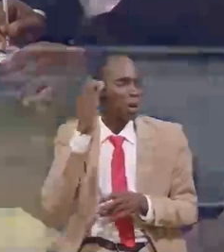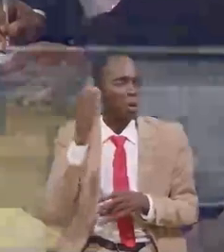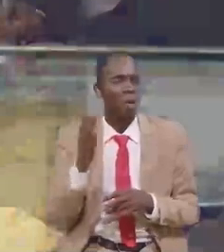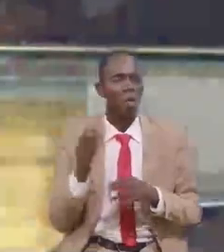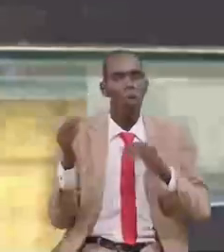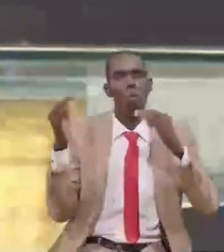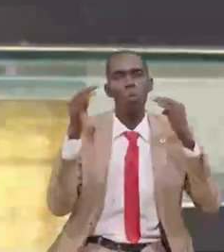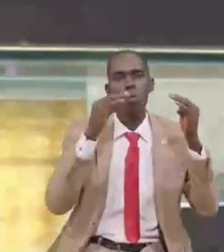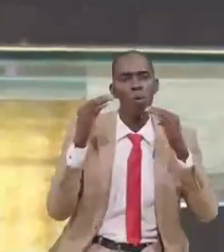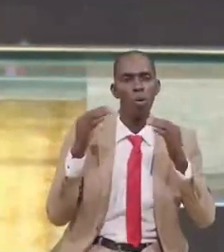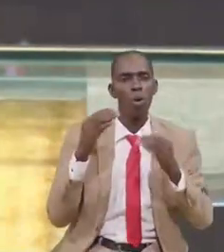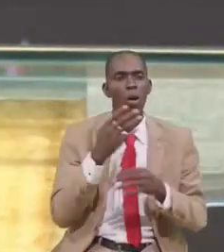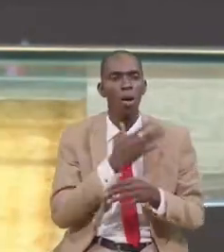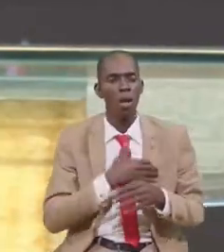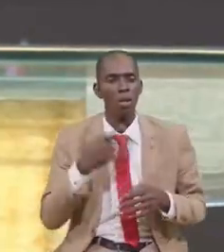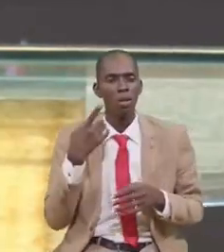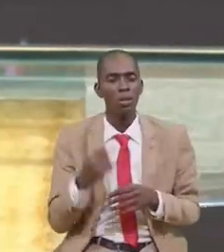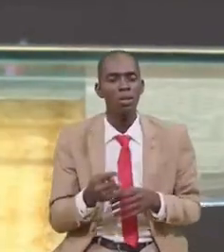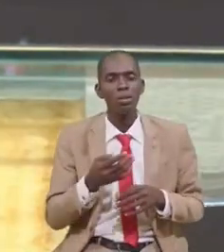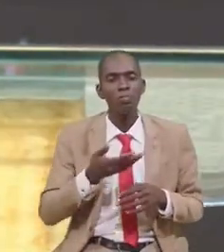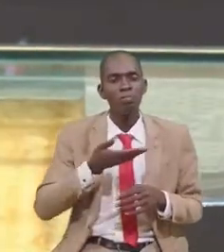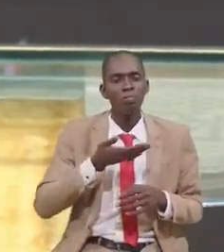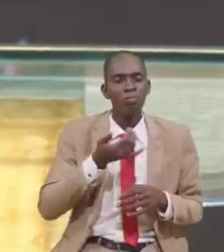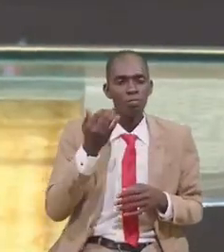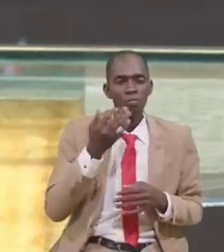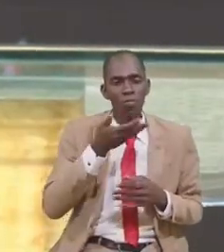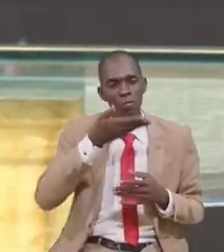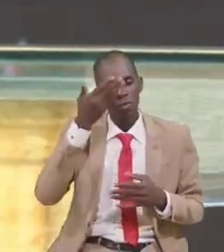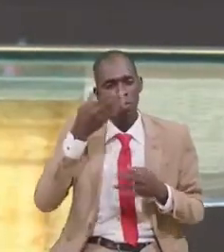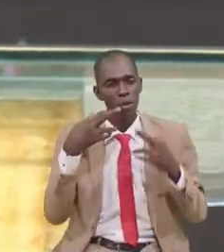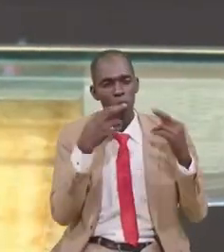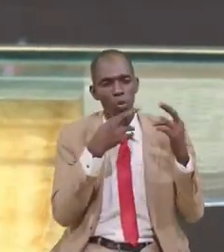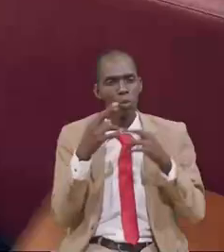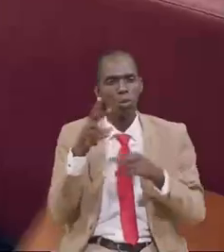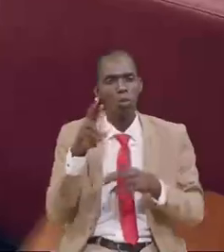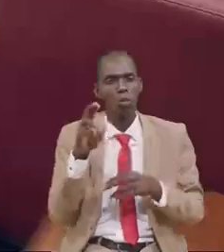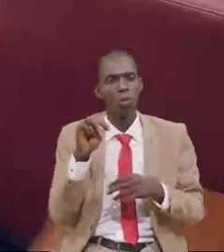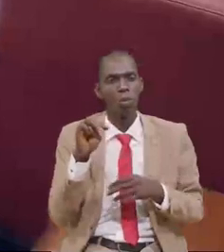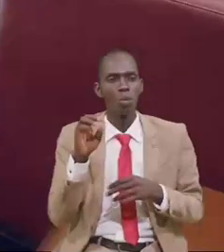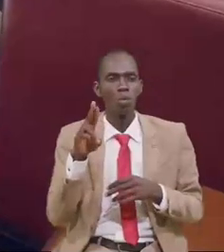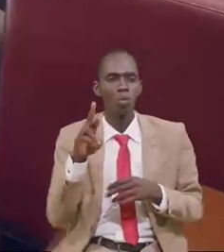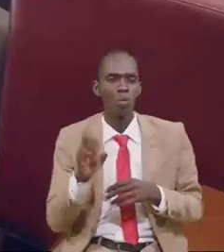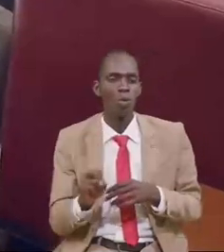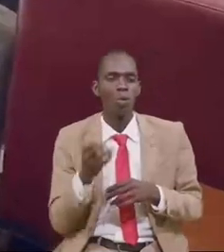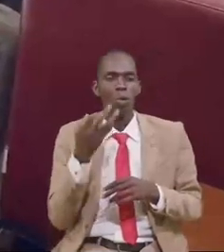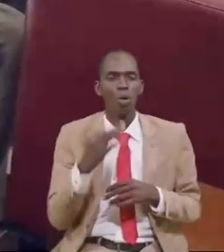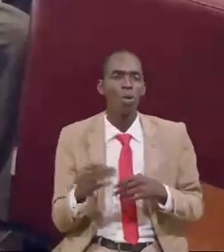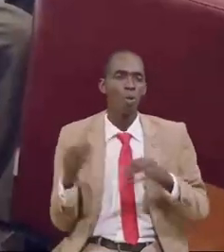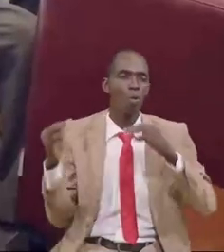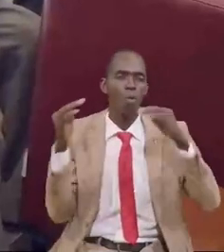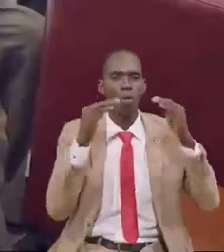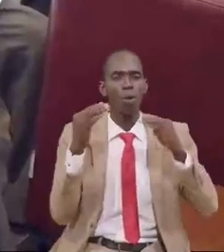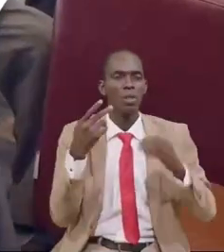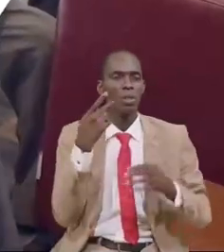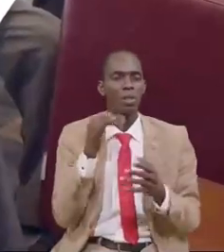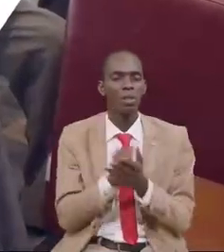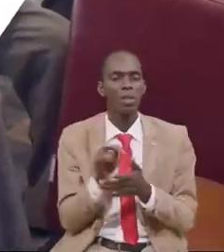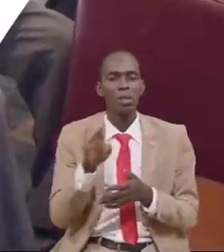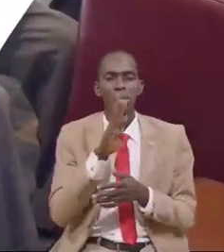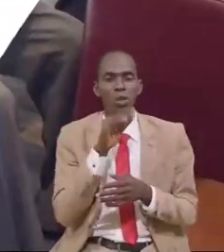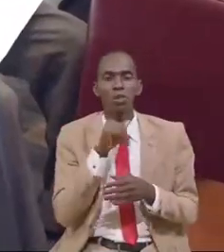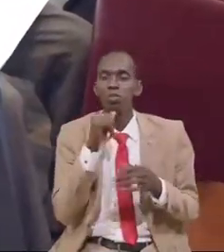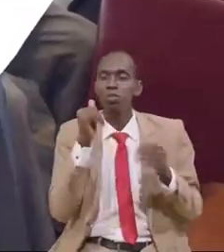de guerre. Gardez-vous d'être troublés, car il faut que ces choses arrivent. Mais ce ne